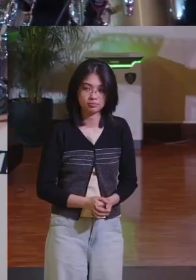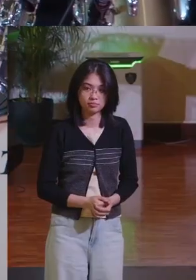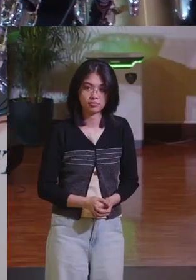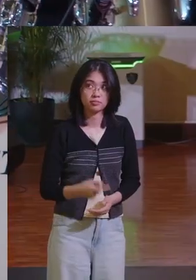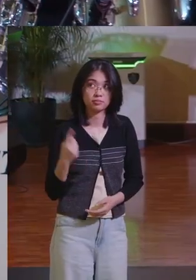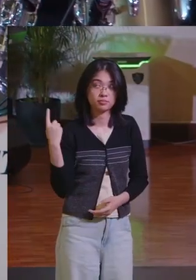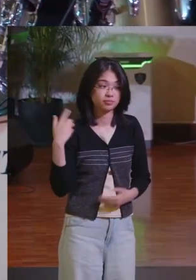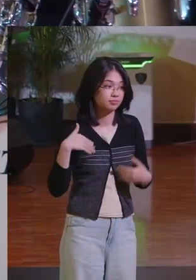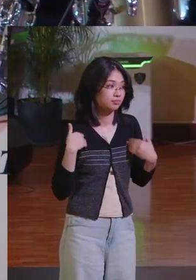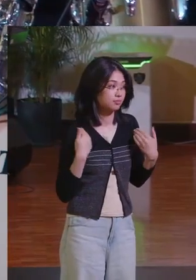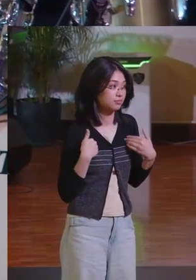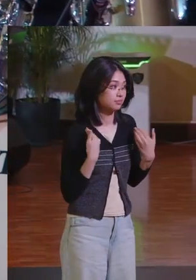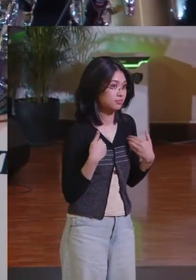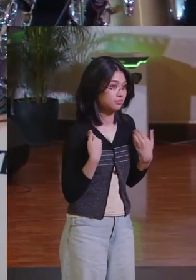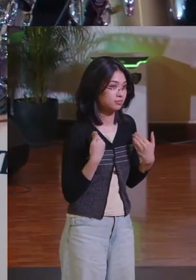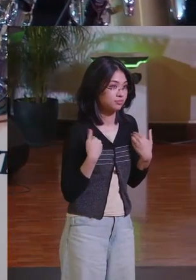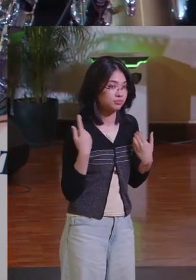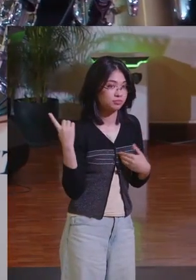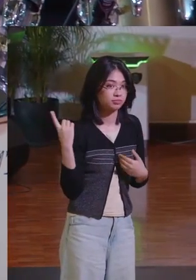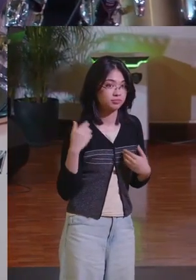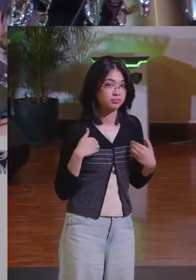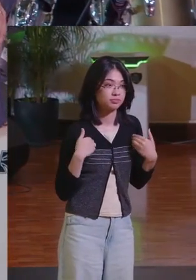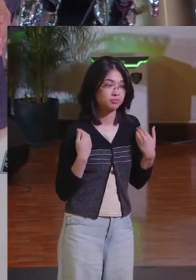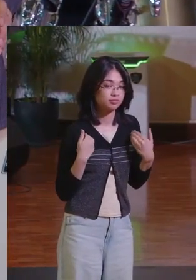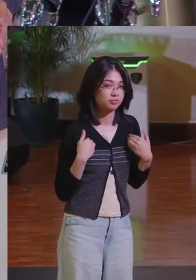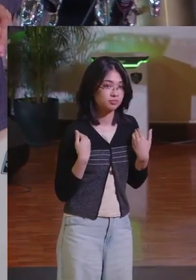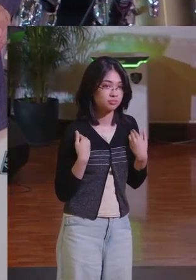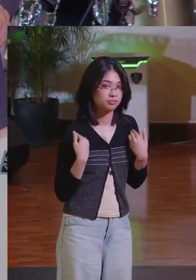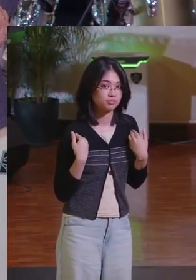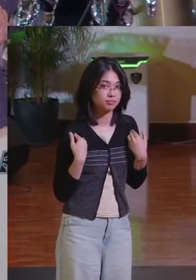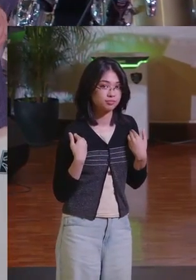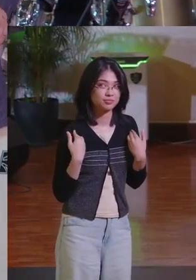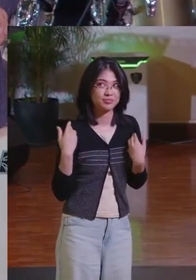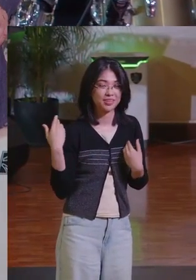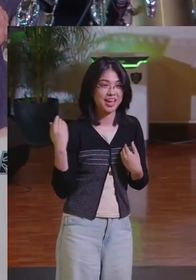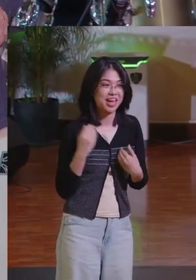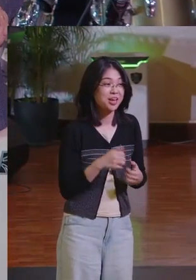ako, ibig sabihin, kailan lang yon?